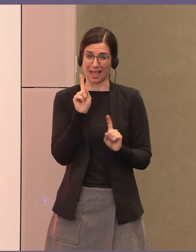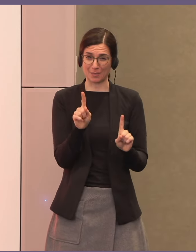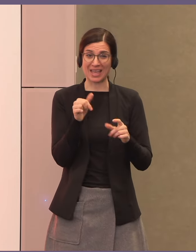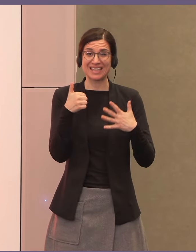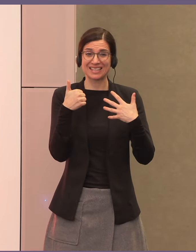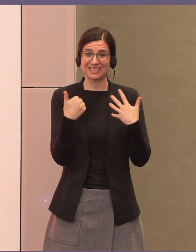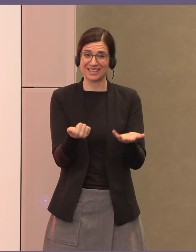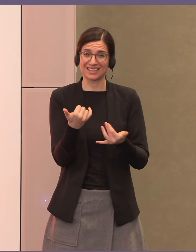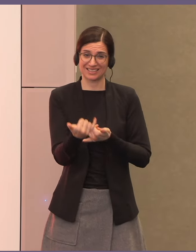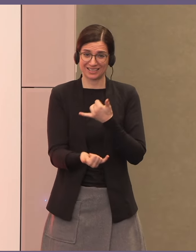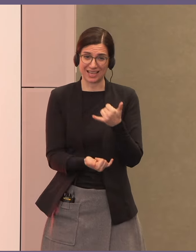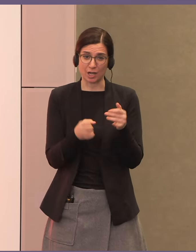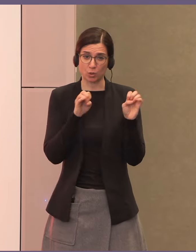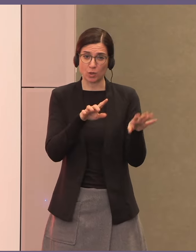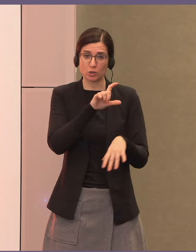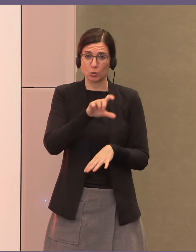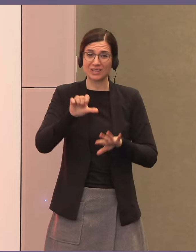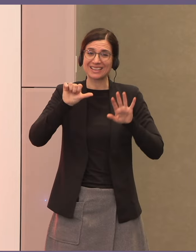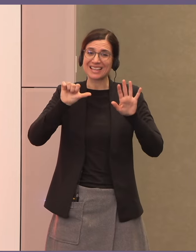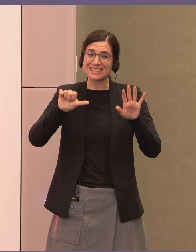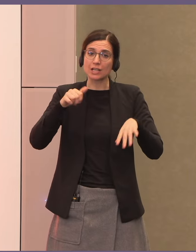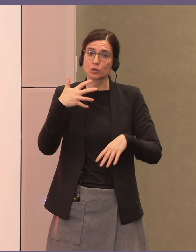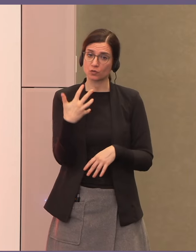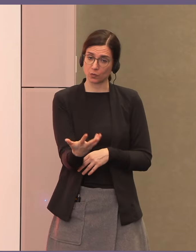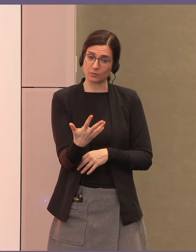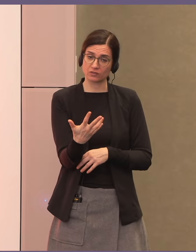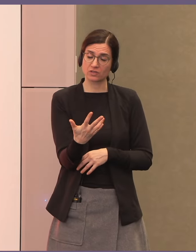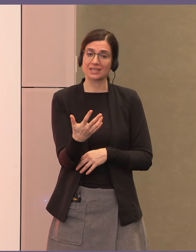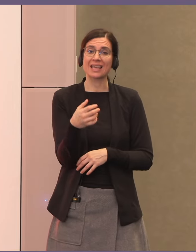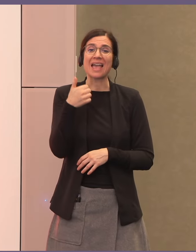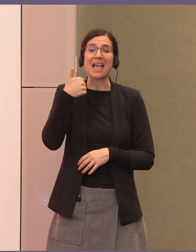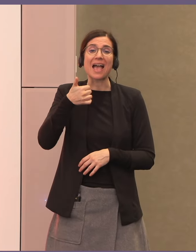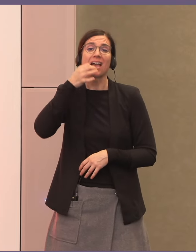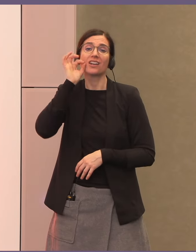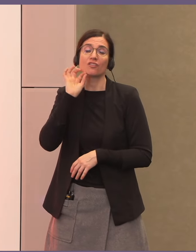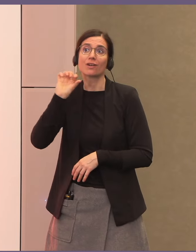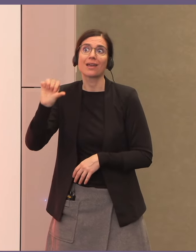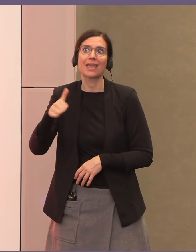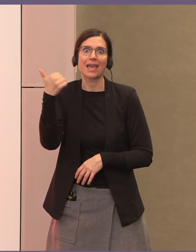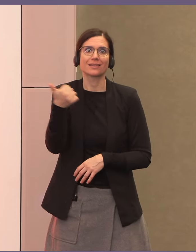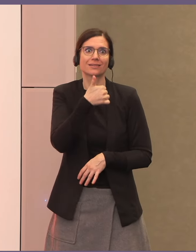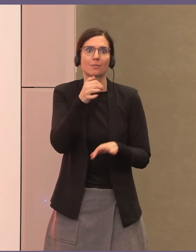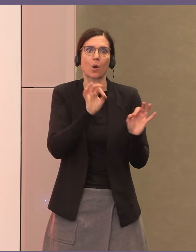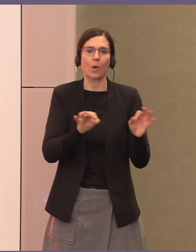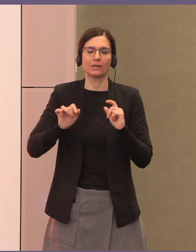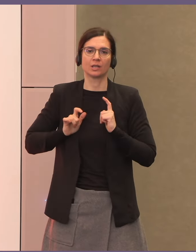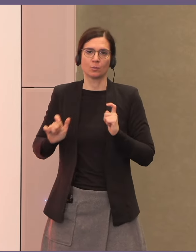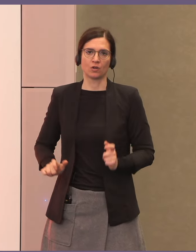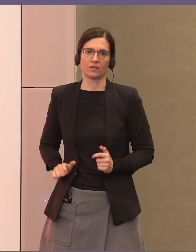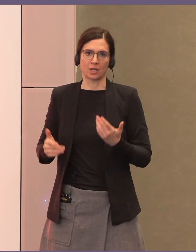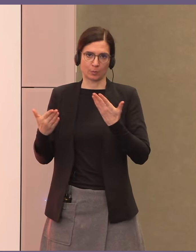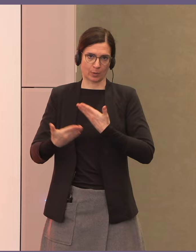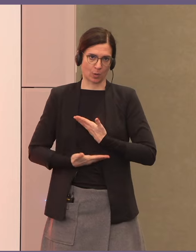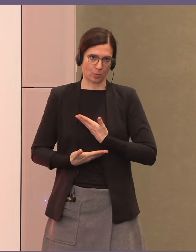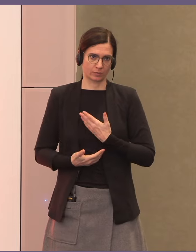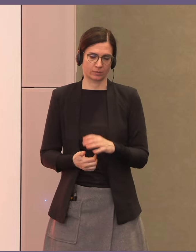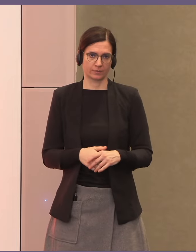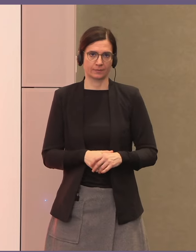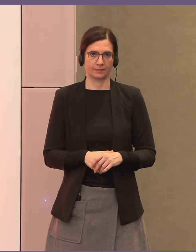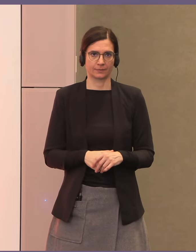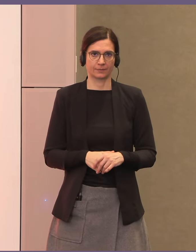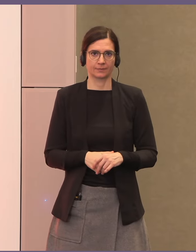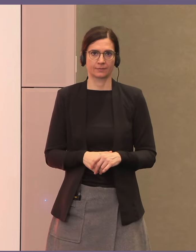ehe 1956 mit der Physikerin Bertha Kalig eine Frau erstmals eine ordentliche Professur an der Uni Wien erhielt.